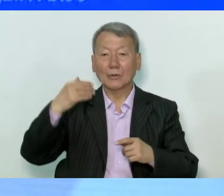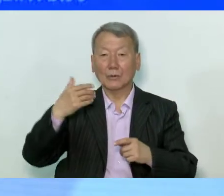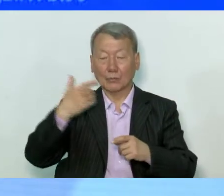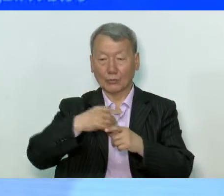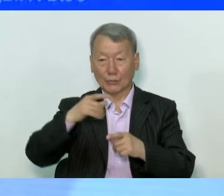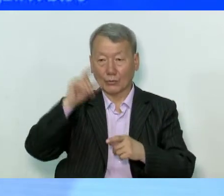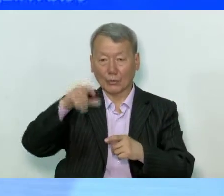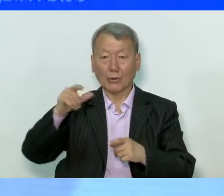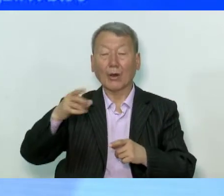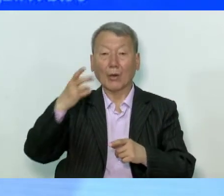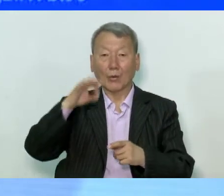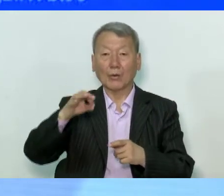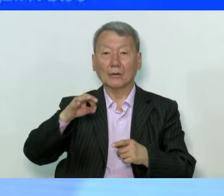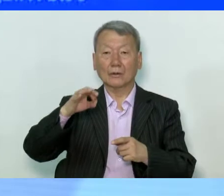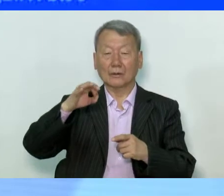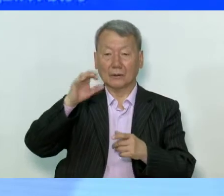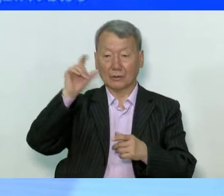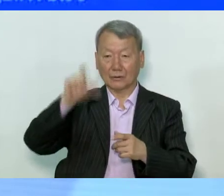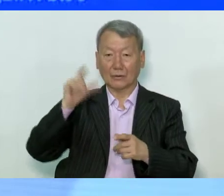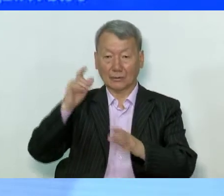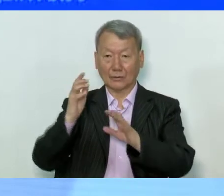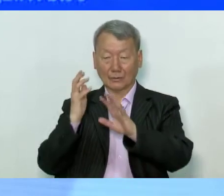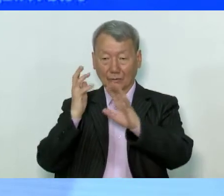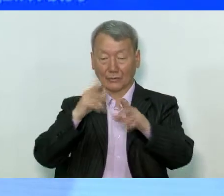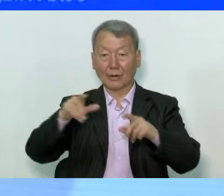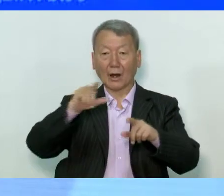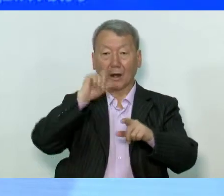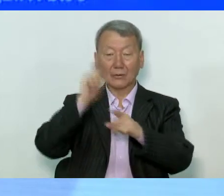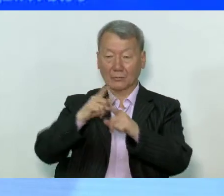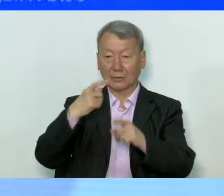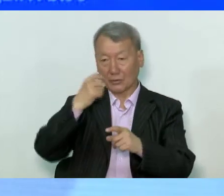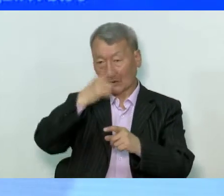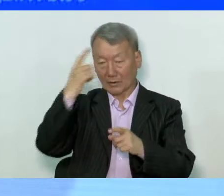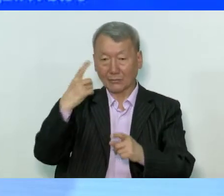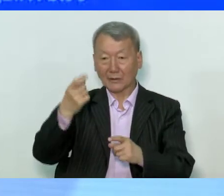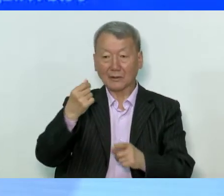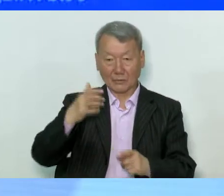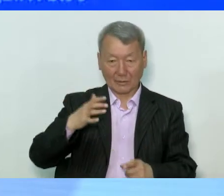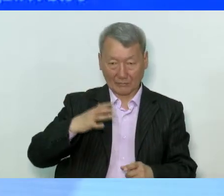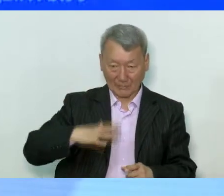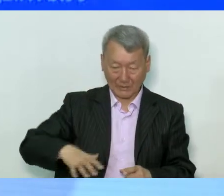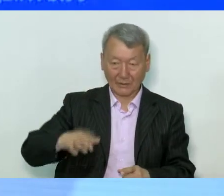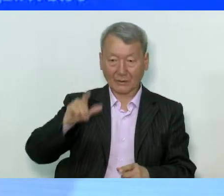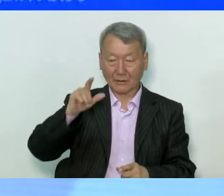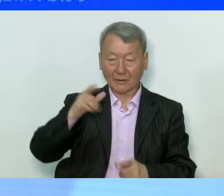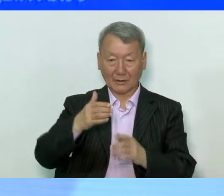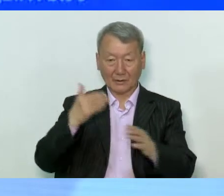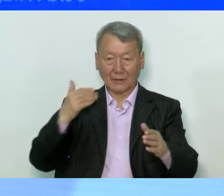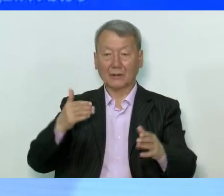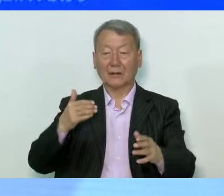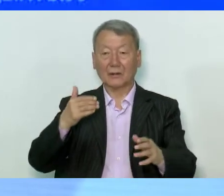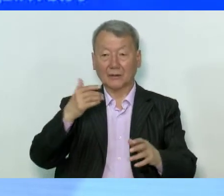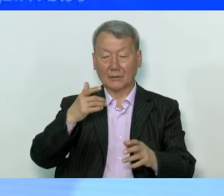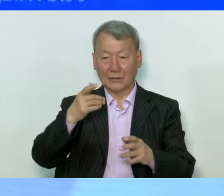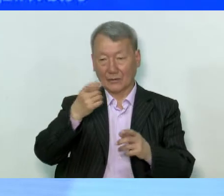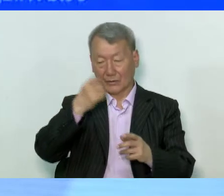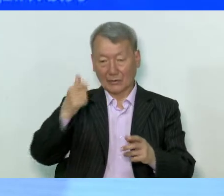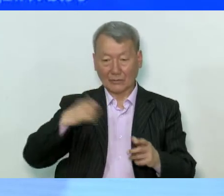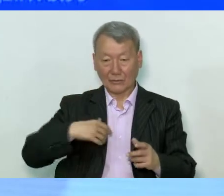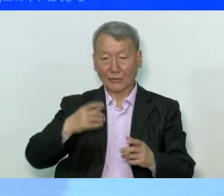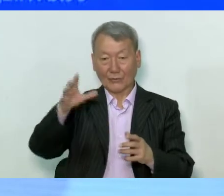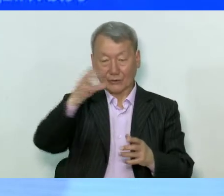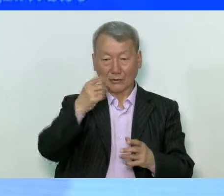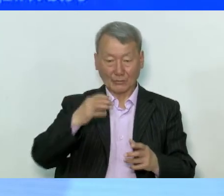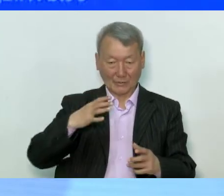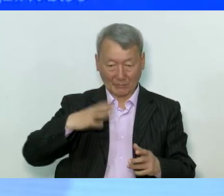экен, бирок кезек күтүүлөрдө адамда бир аз сабырдуулук дагы жоголуп баратат жарандарыбызда. Ошондуктан сабырдуулукка чакырып кетем